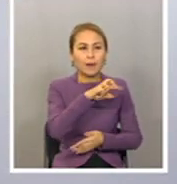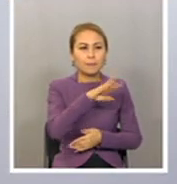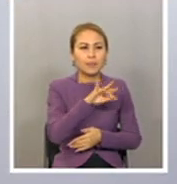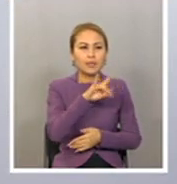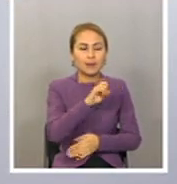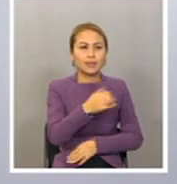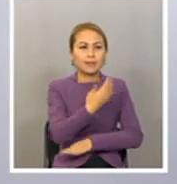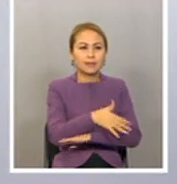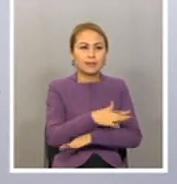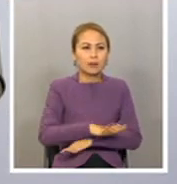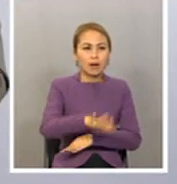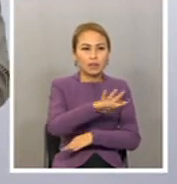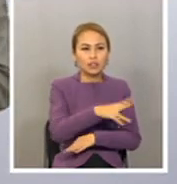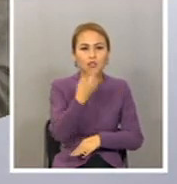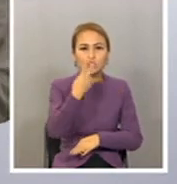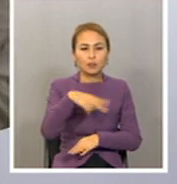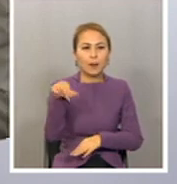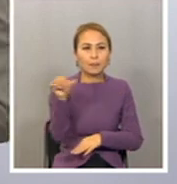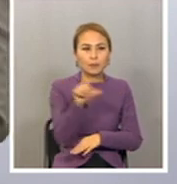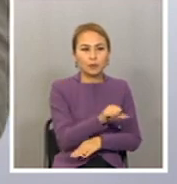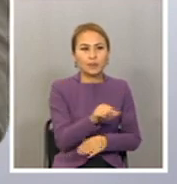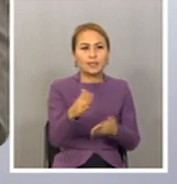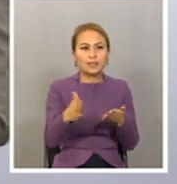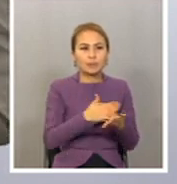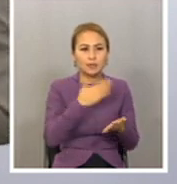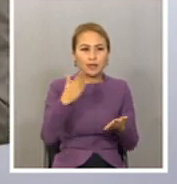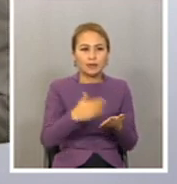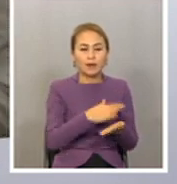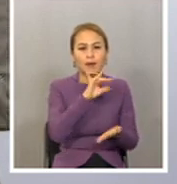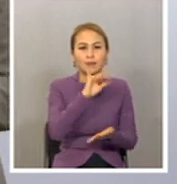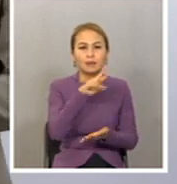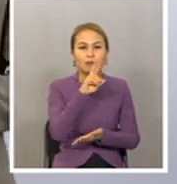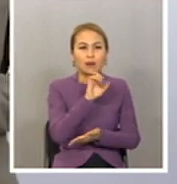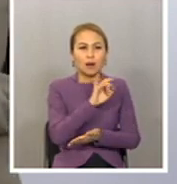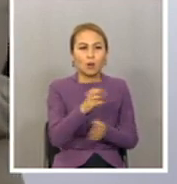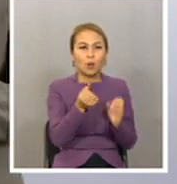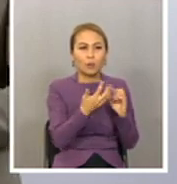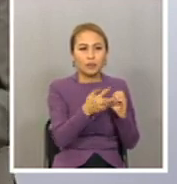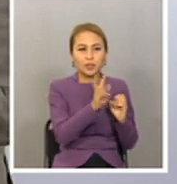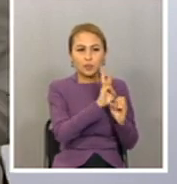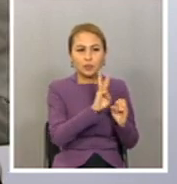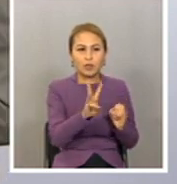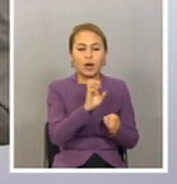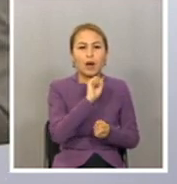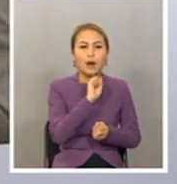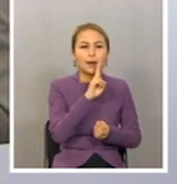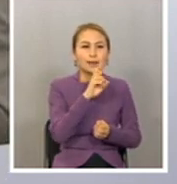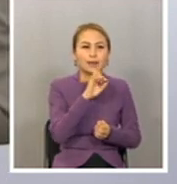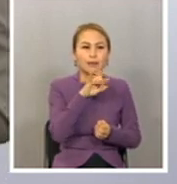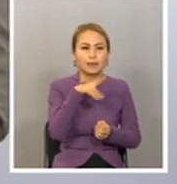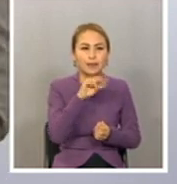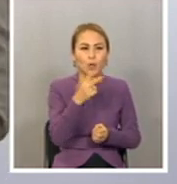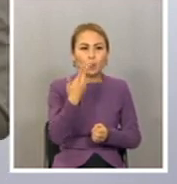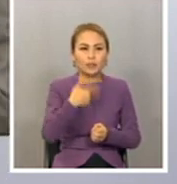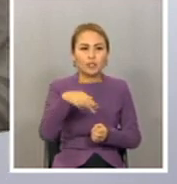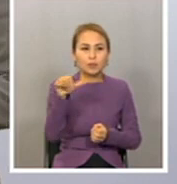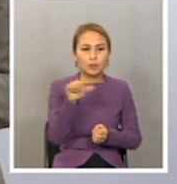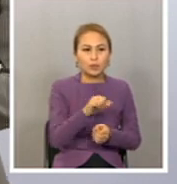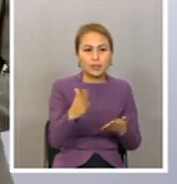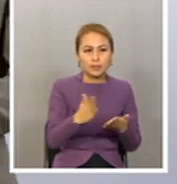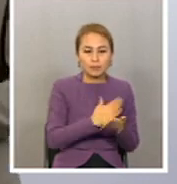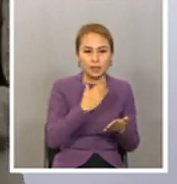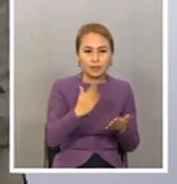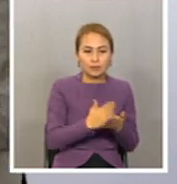алдын 20 минутта сыпырады. Іңкәр 15 минутта, ал Ағерке 30 минутта